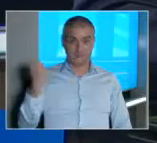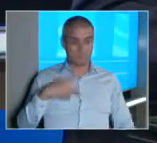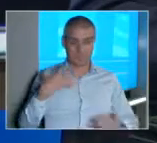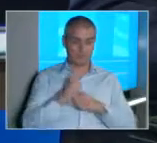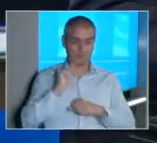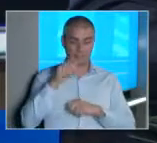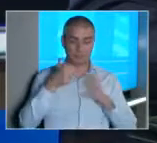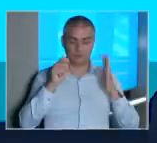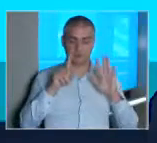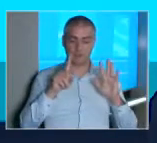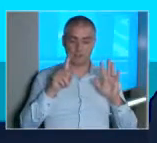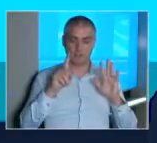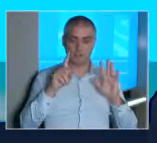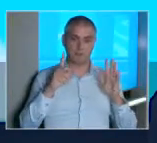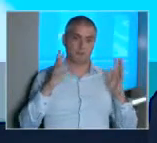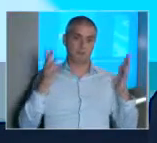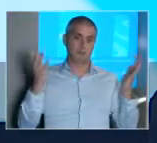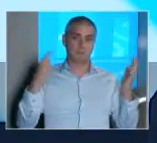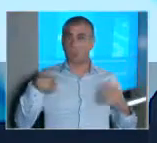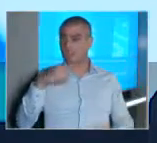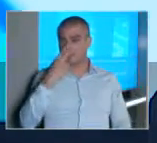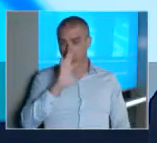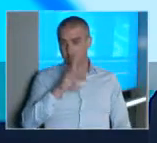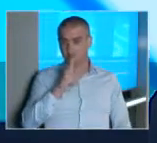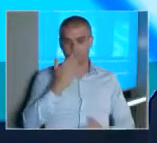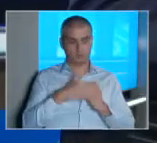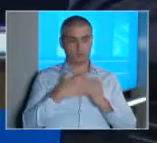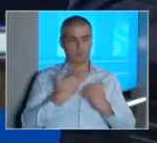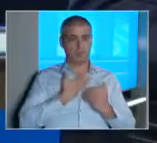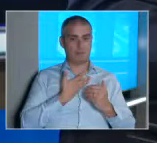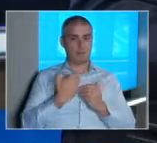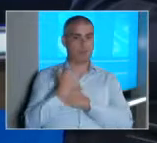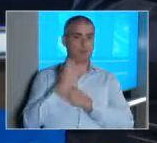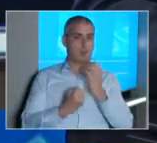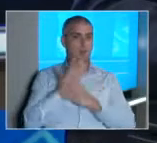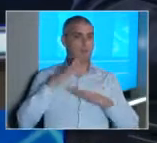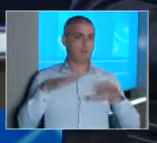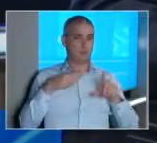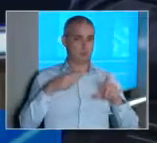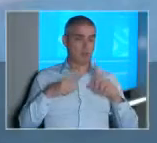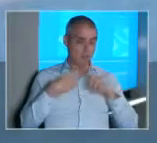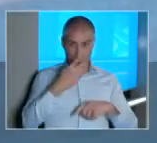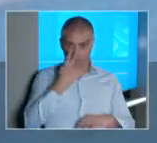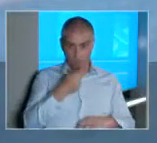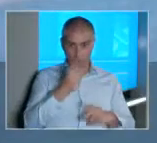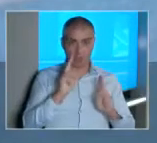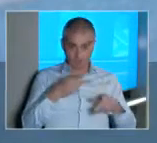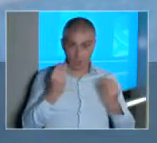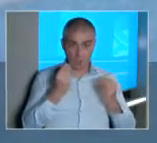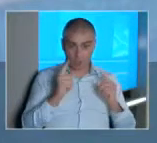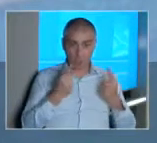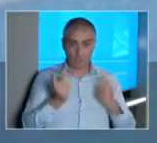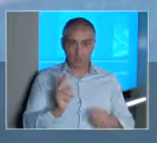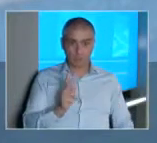להגיע ל-61 מנדטים, אז אתם מבחינתכם סוף סוף תקבלו את המנדט להרכיב את הממשלה הבאה? אתה רואה את זה אפשרי